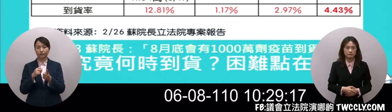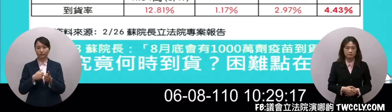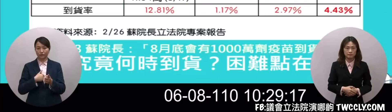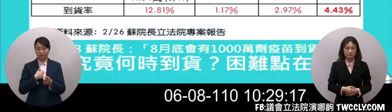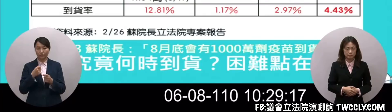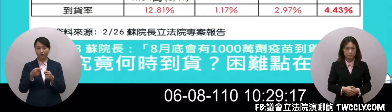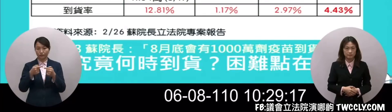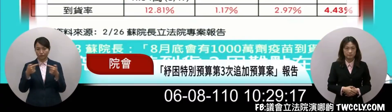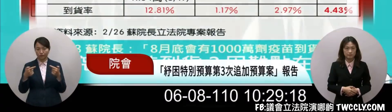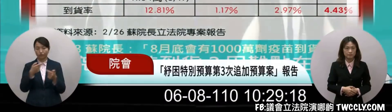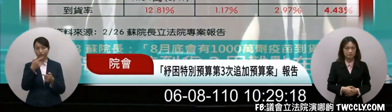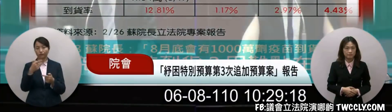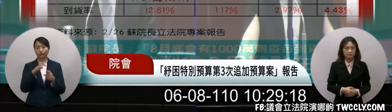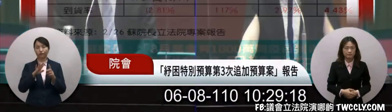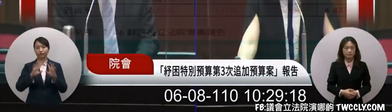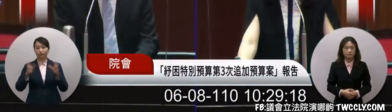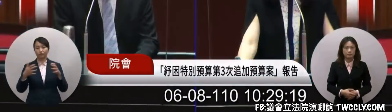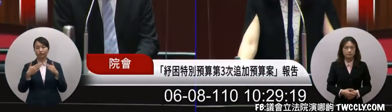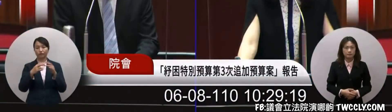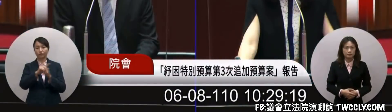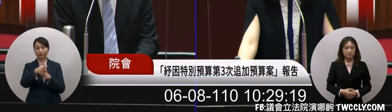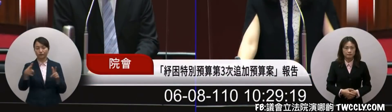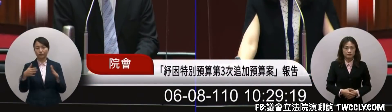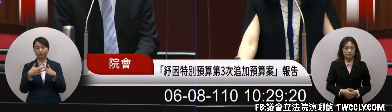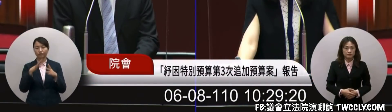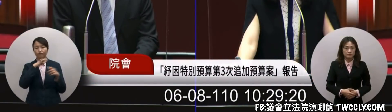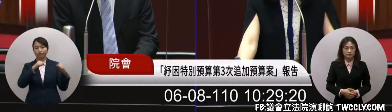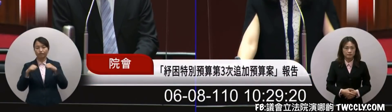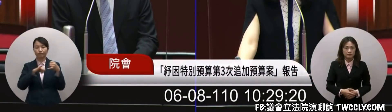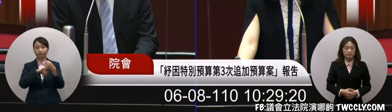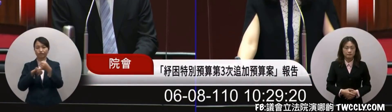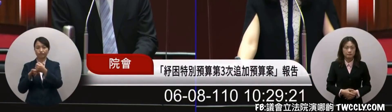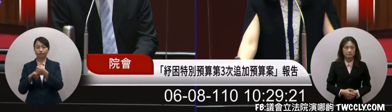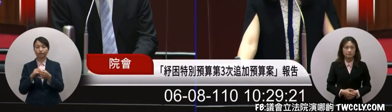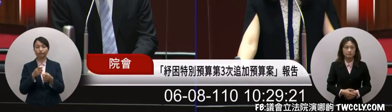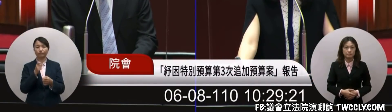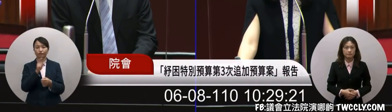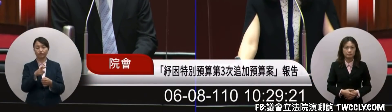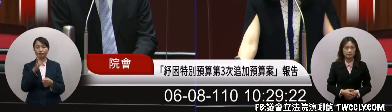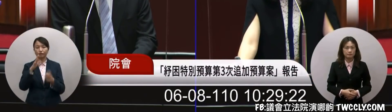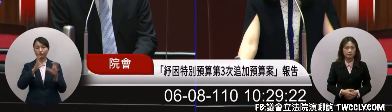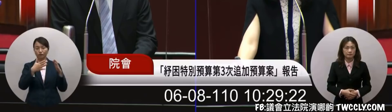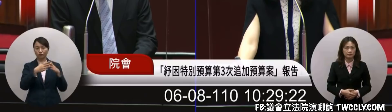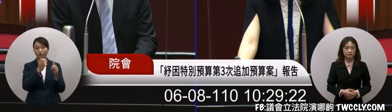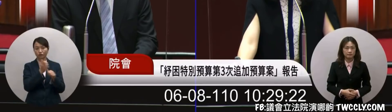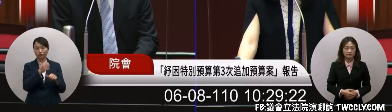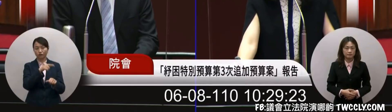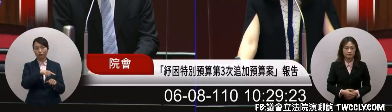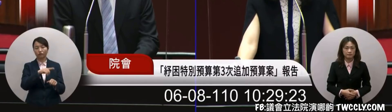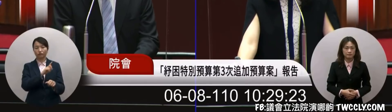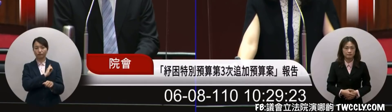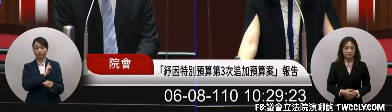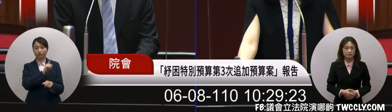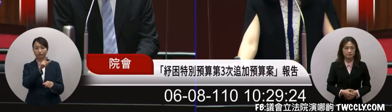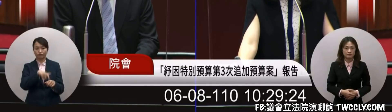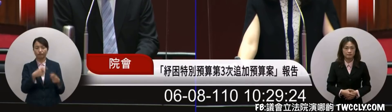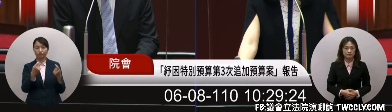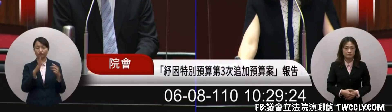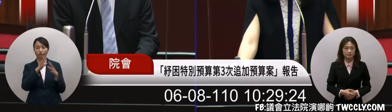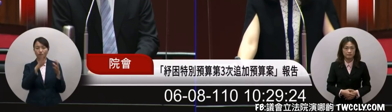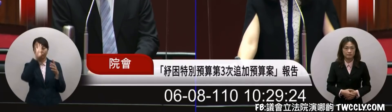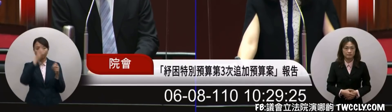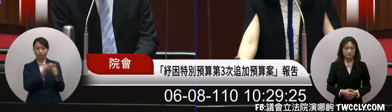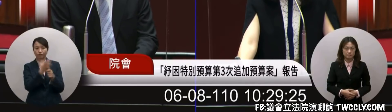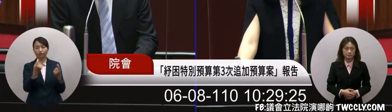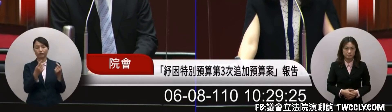非常严峻，各国都在抢疫苗。那有些制造疫苗的国家本身也发生状